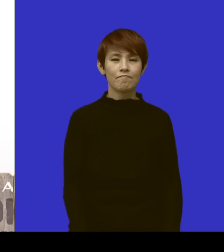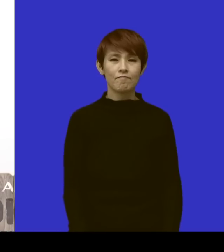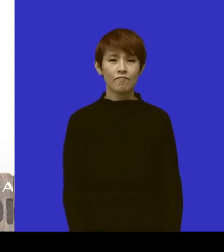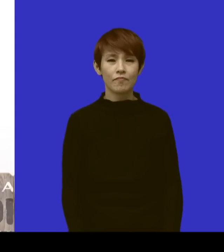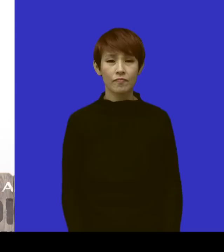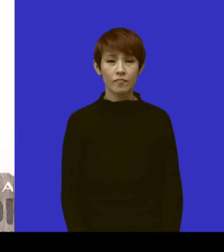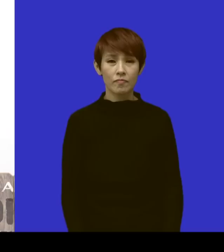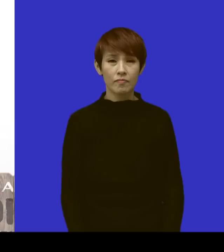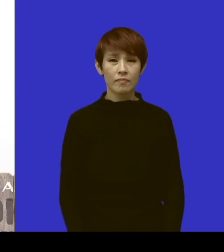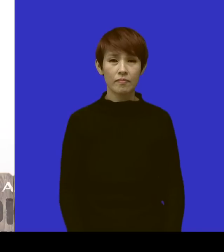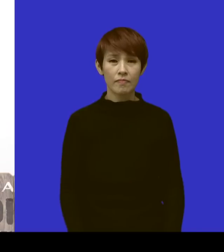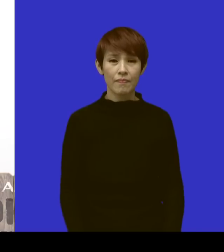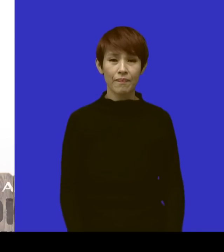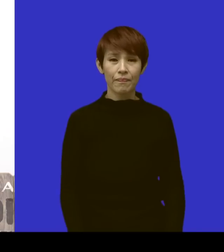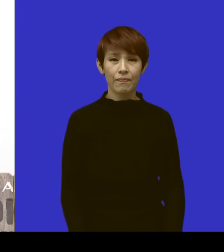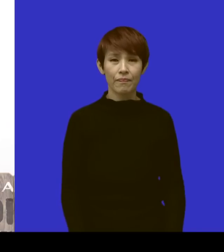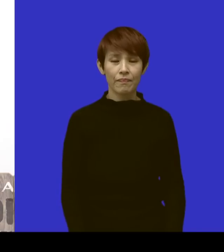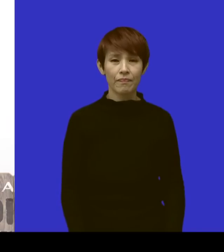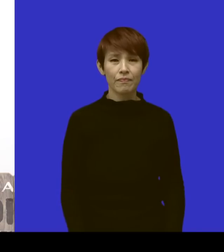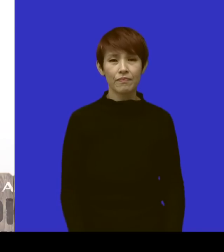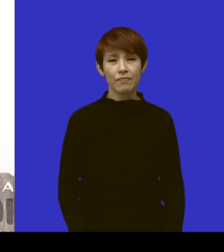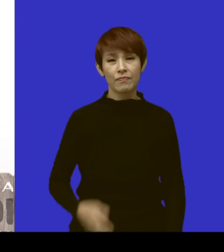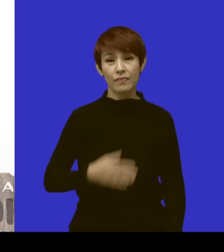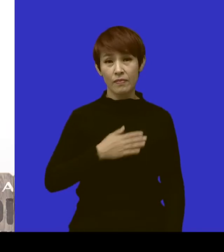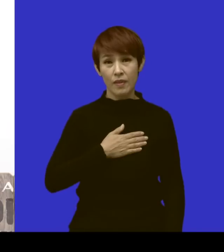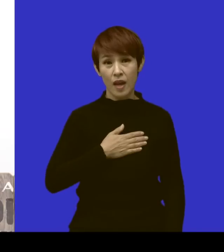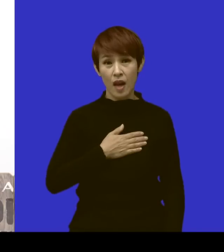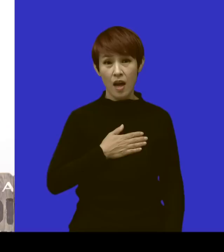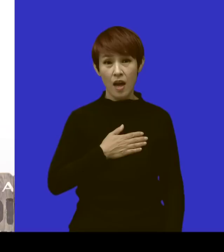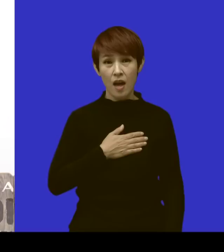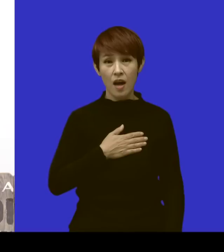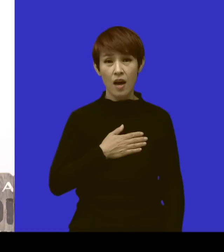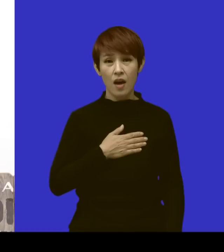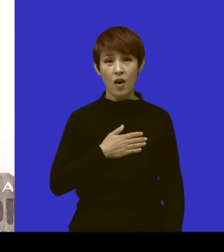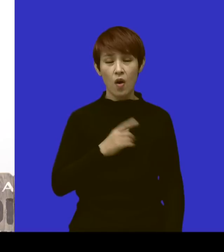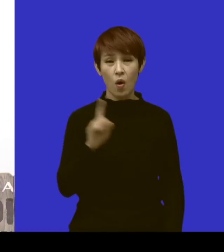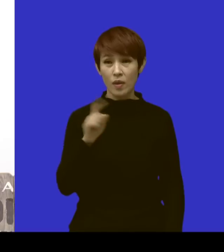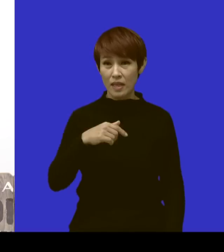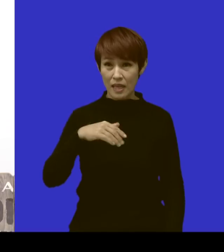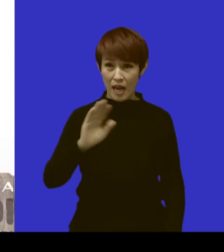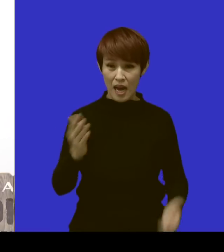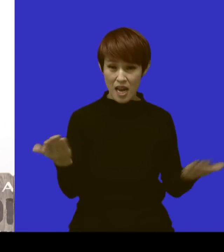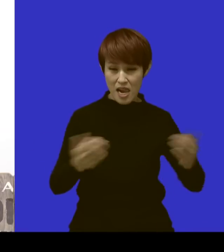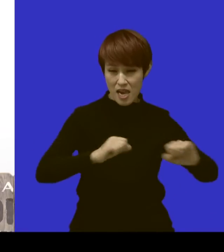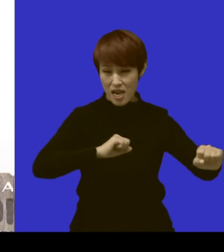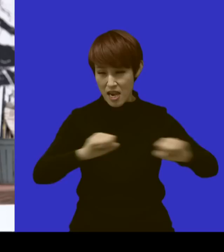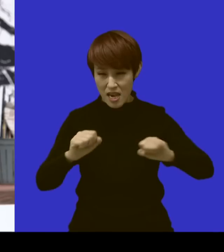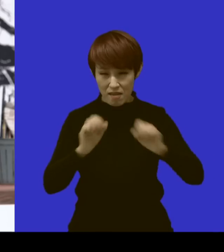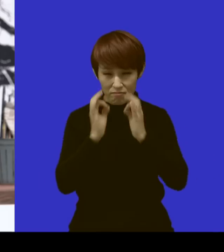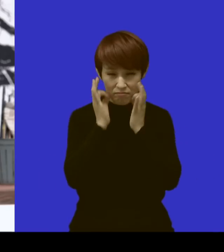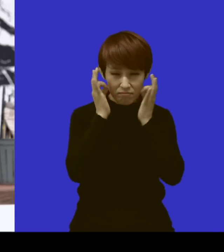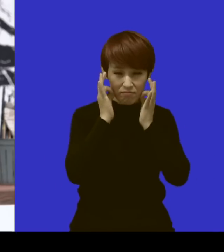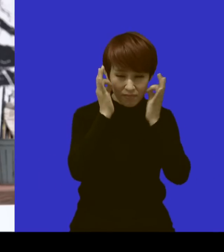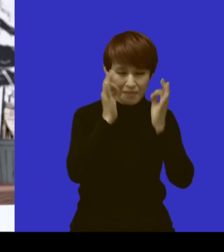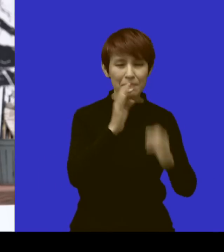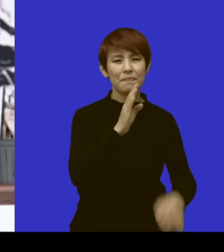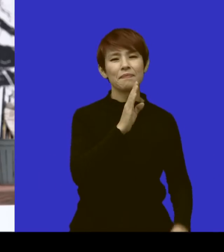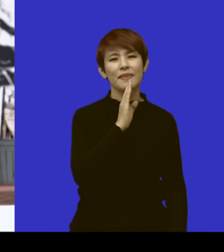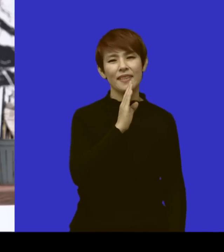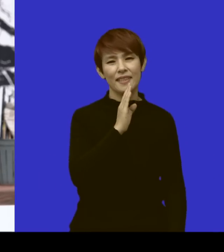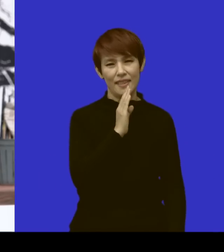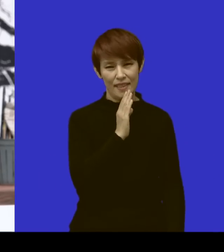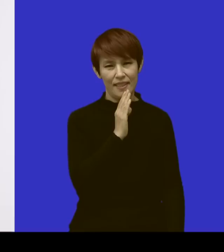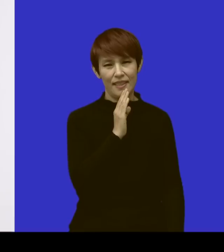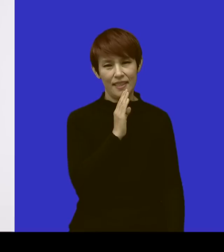내가 어디 나가서 무슨 일을 하는 게 그런 부분도 맡겨진 일에 되게 최선을 다해서 해야 되는 건 분명히